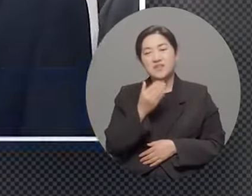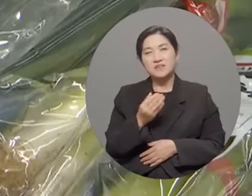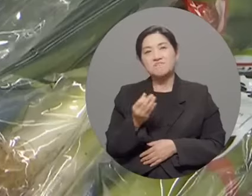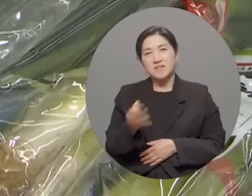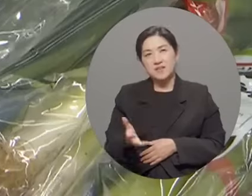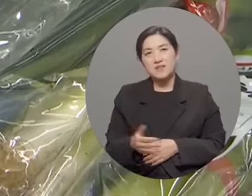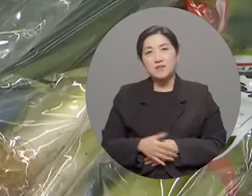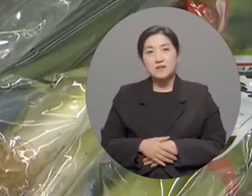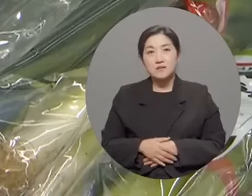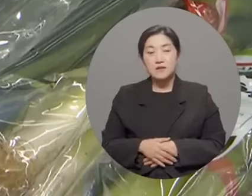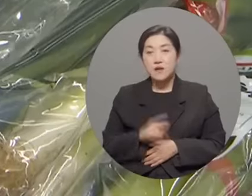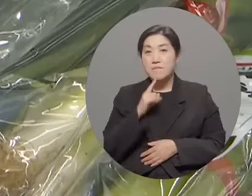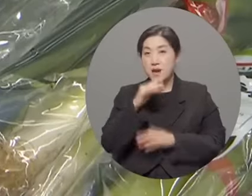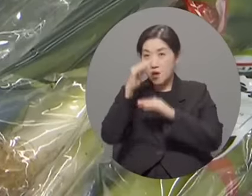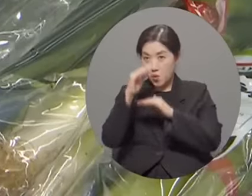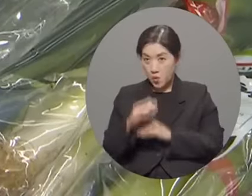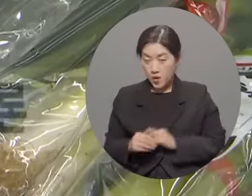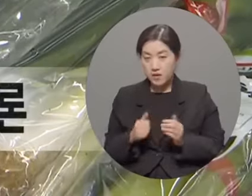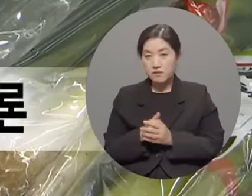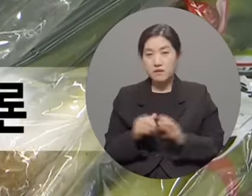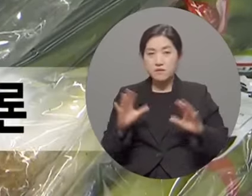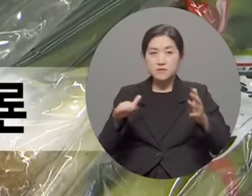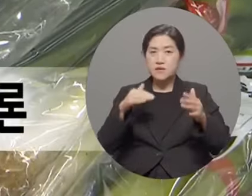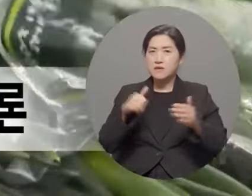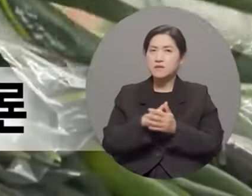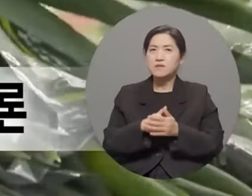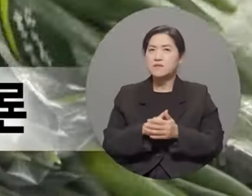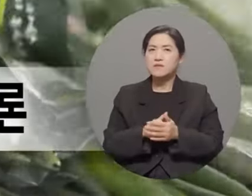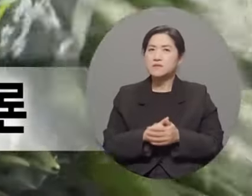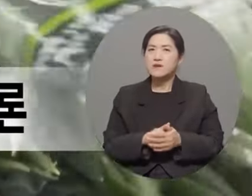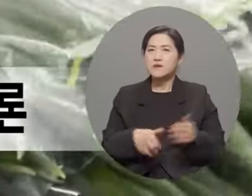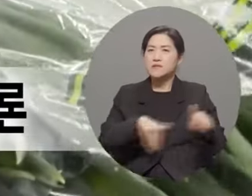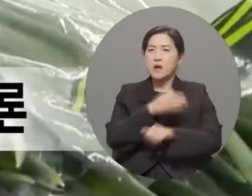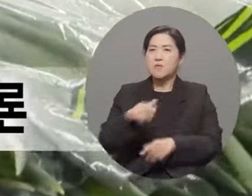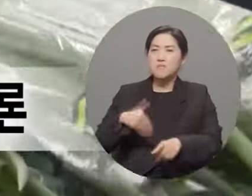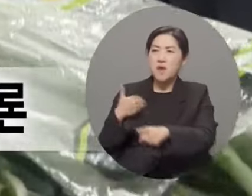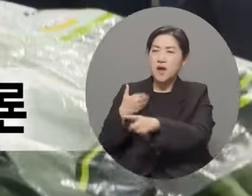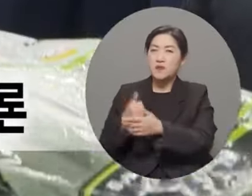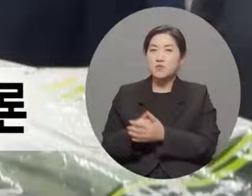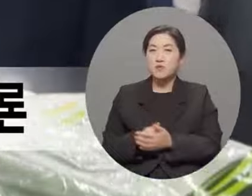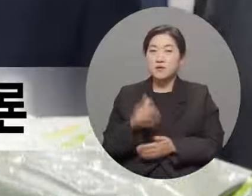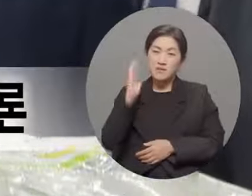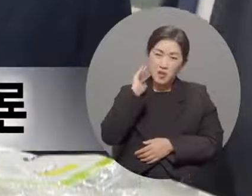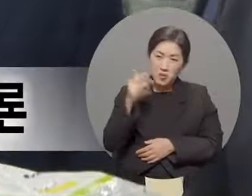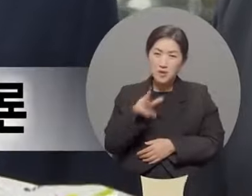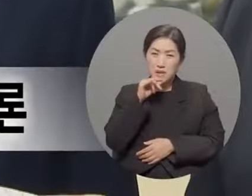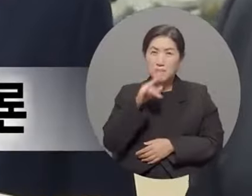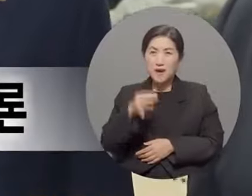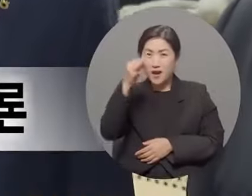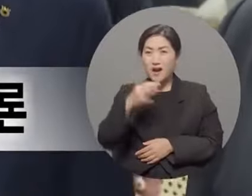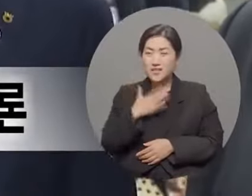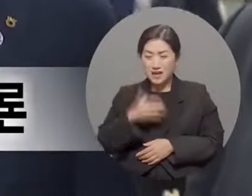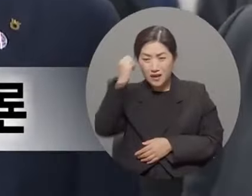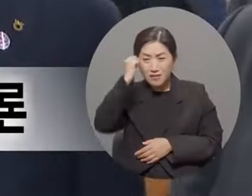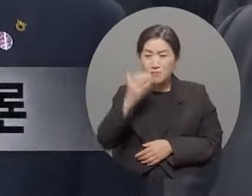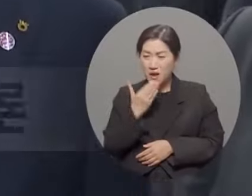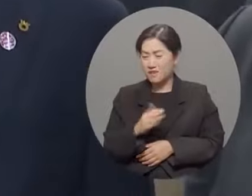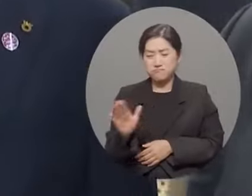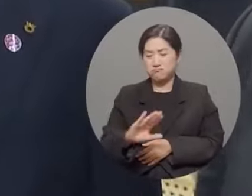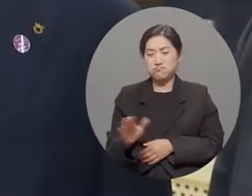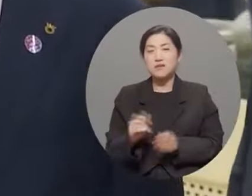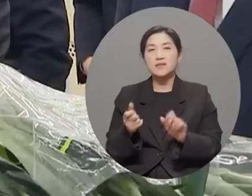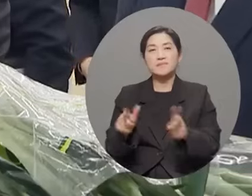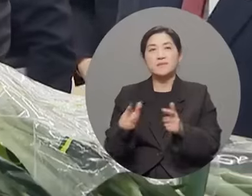87이 발언을 두고 세상물정 모른다는 비판과 대통령이 값까지 알아야 하냐는 반론이 엇갈렸다는